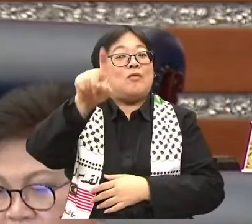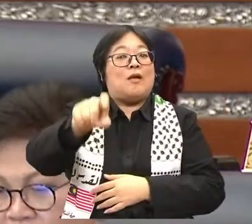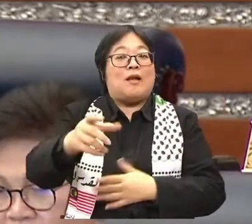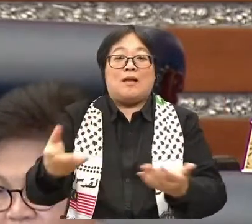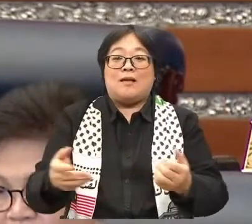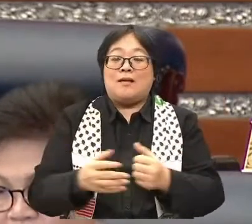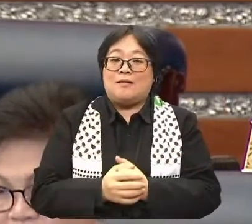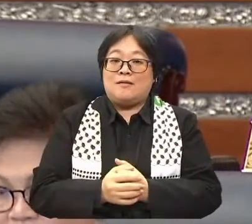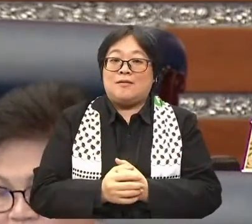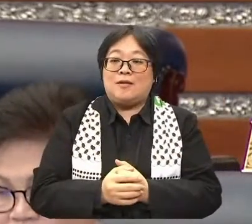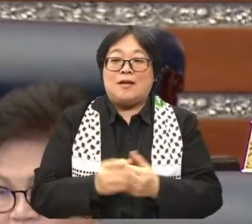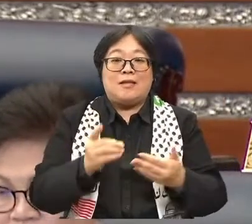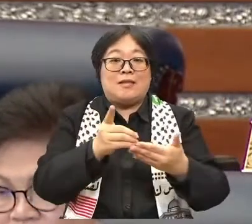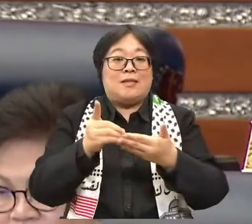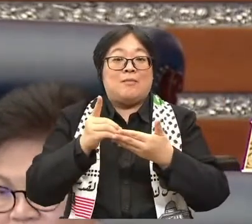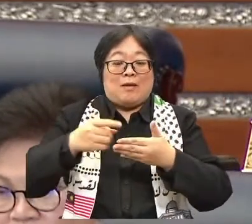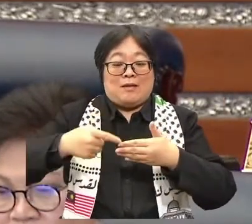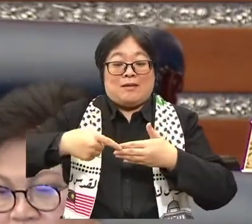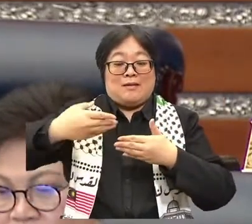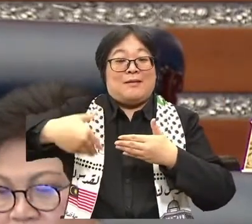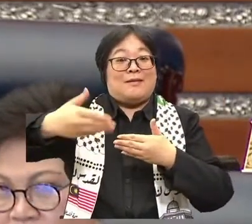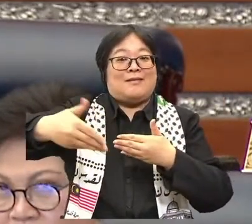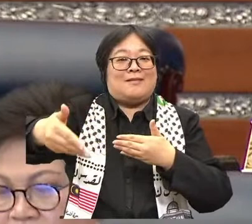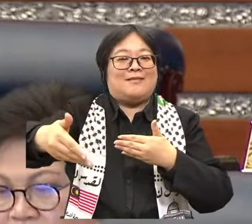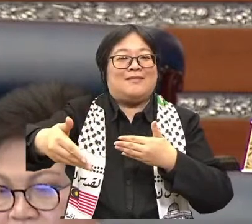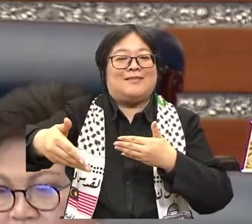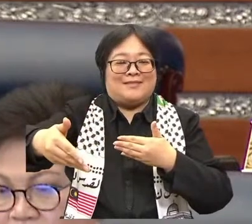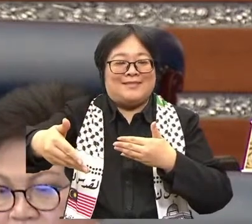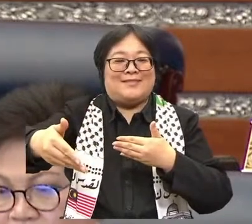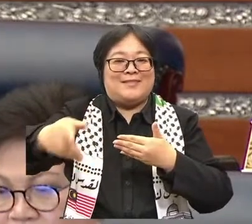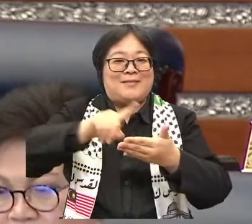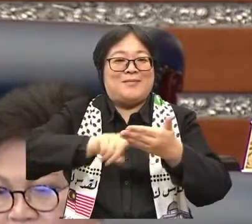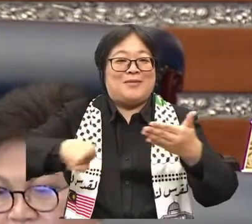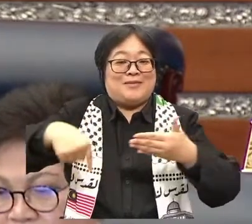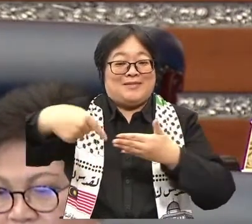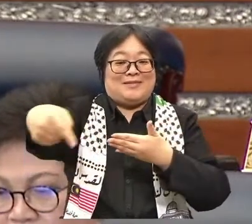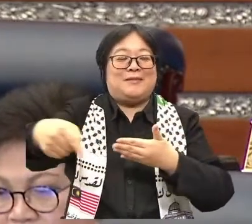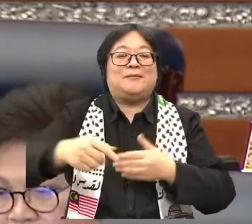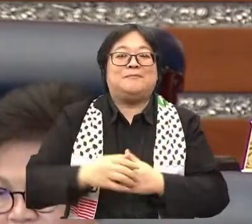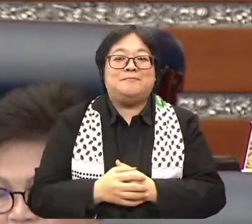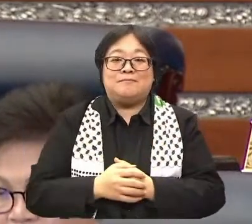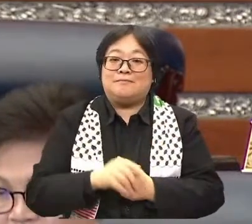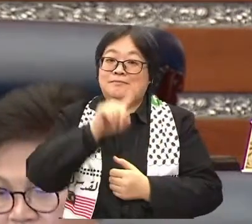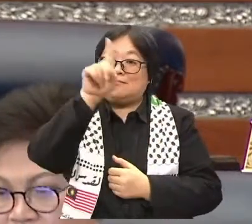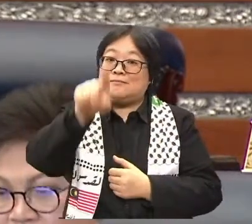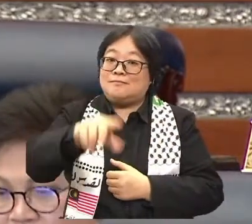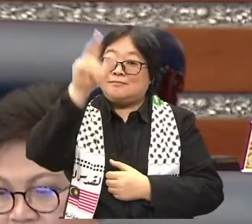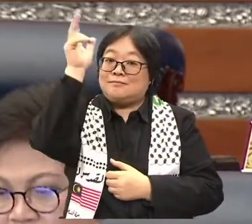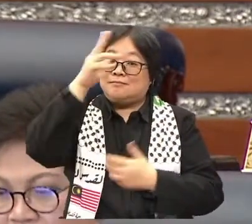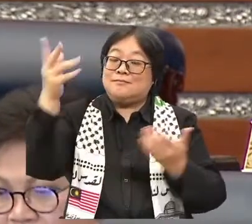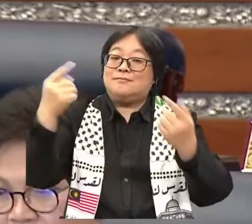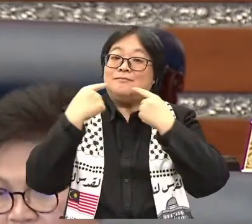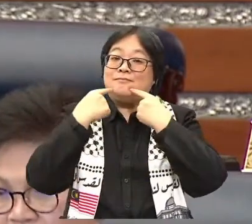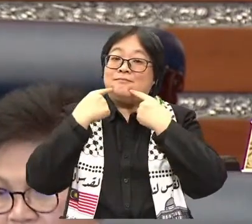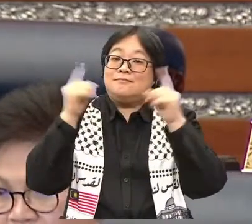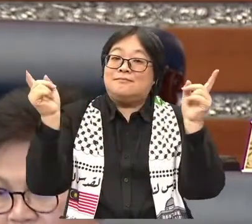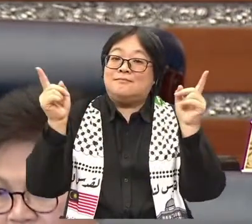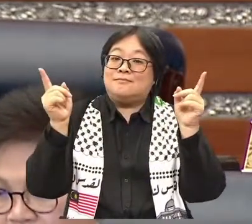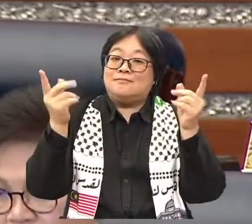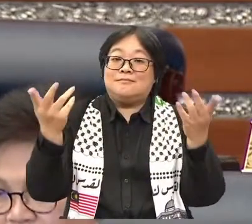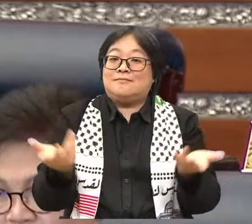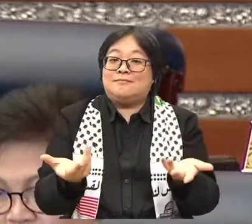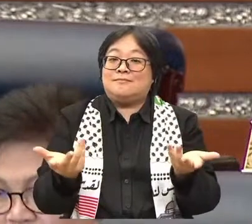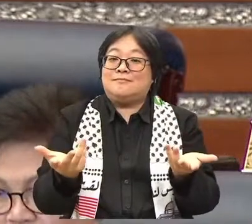saya tibawali akan berlangsung minggu ini Adakah kerajaan akan mengumumkan